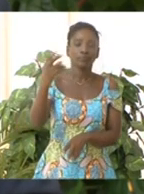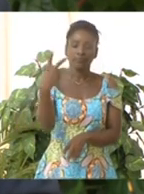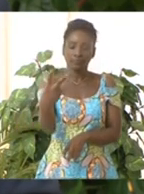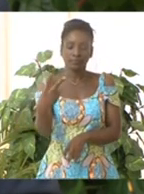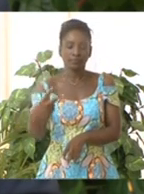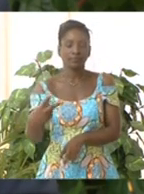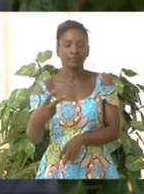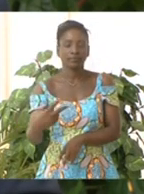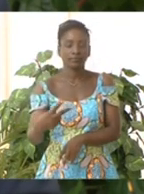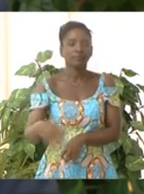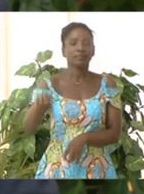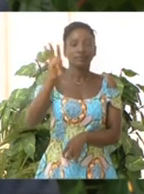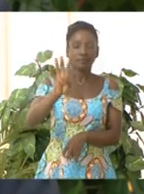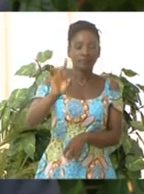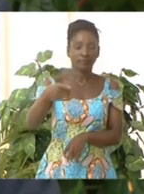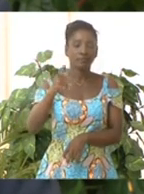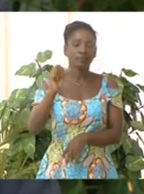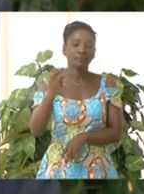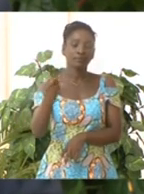392, soit 4,12%.